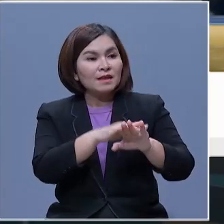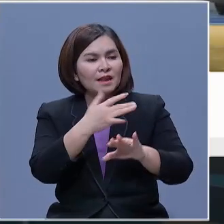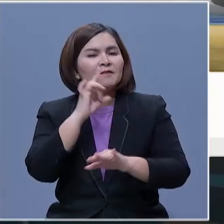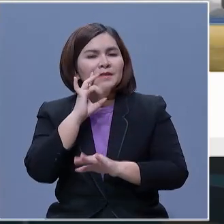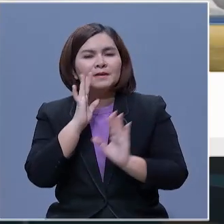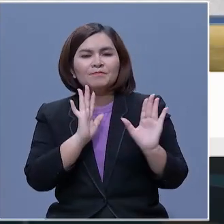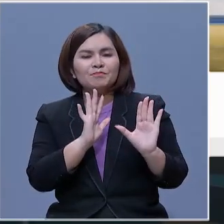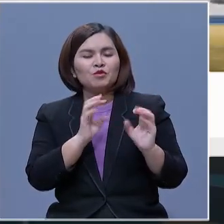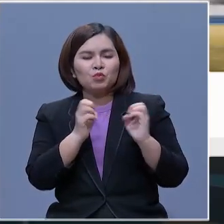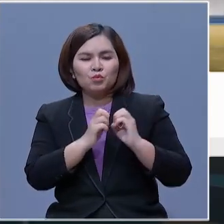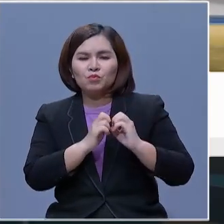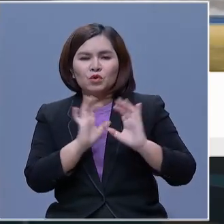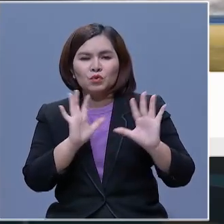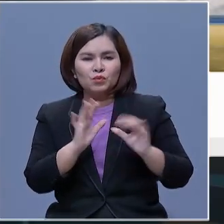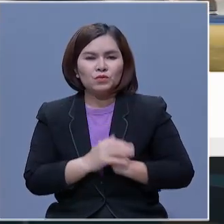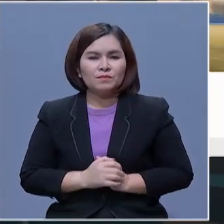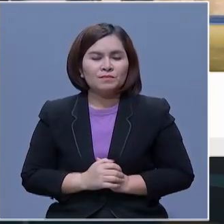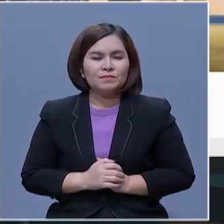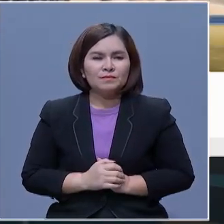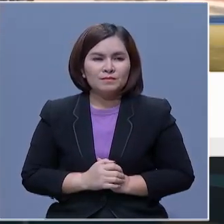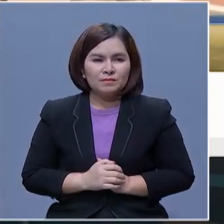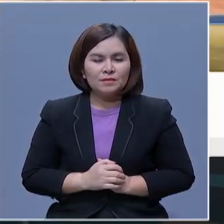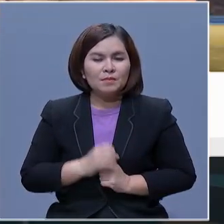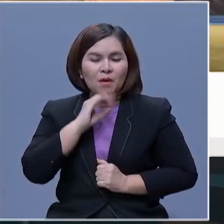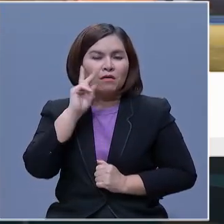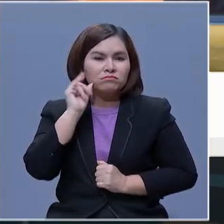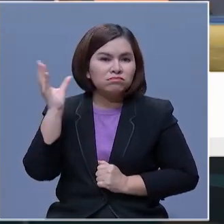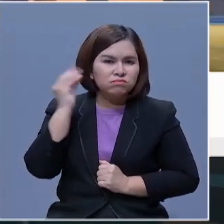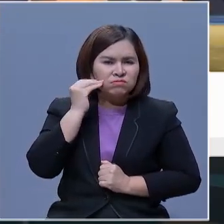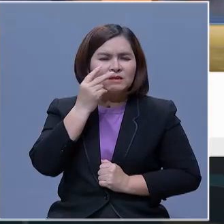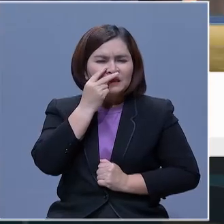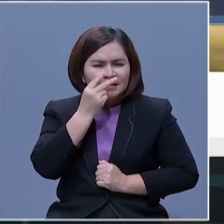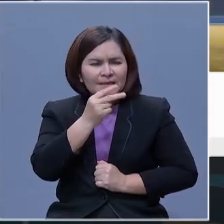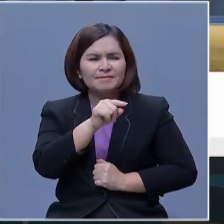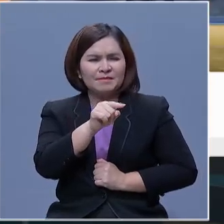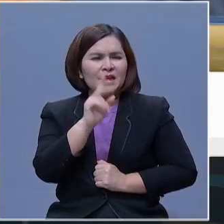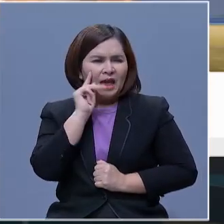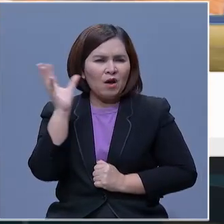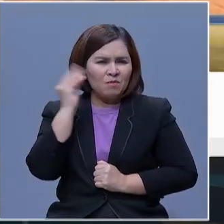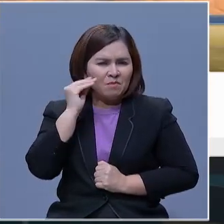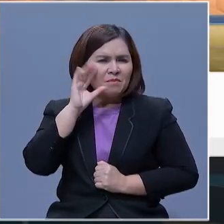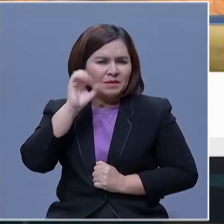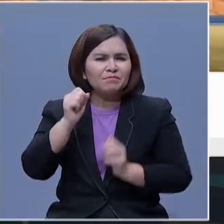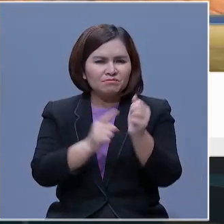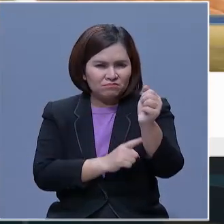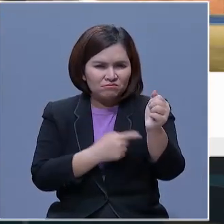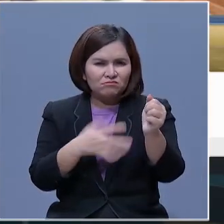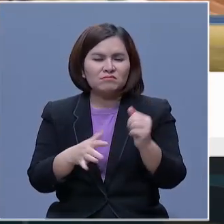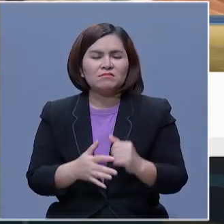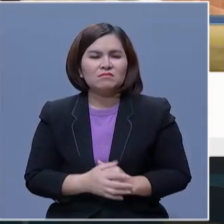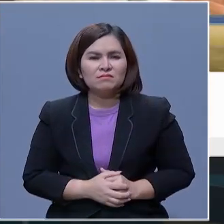ผมก็ต้องปลีกตัวออกมาแล้วก็อ้างด้วยนะคะบอกว่าได้ยินข่าวคล้ายๆกับที่ถูกกล่าวหามานานแล้วค่ะ